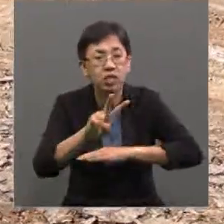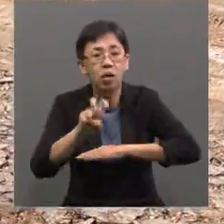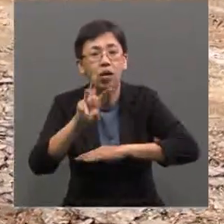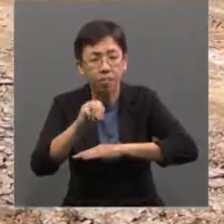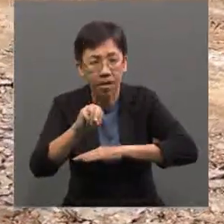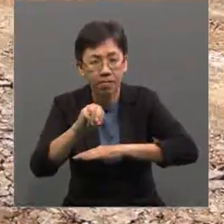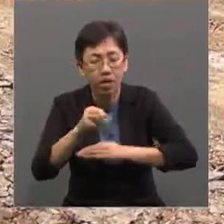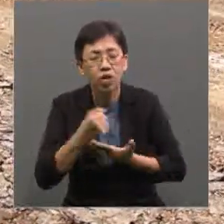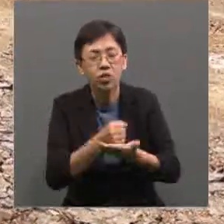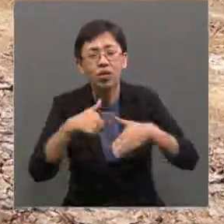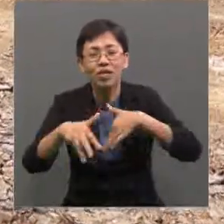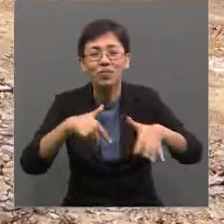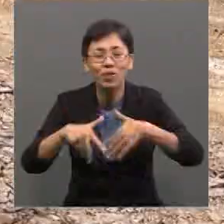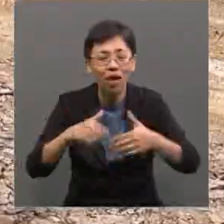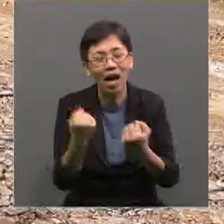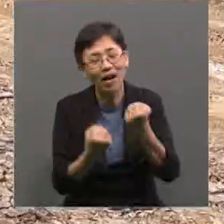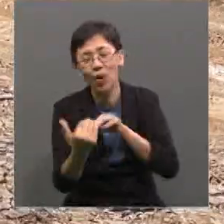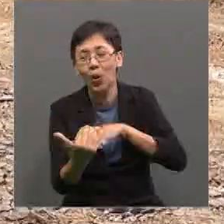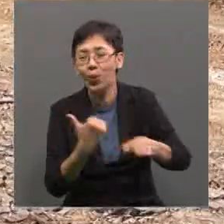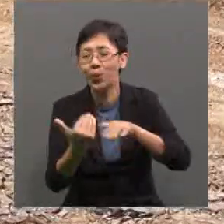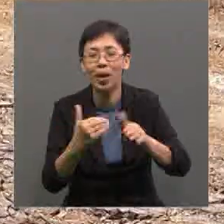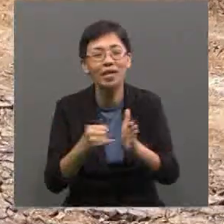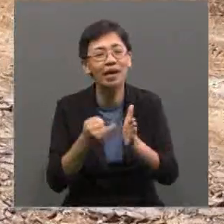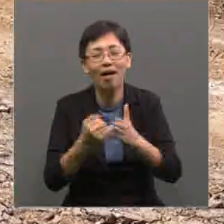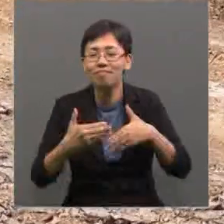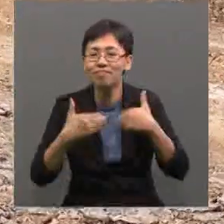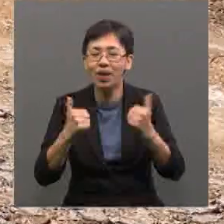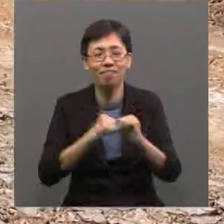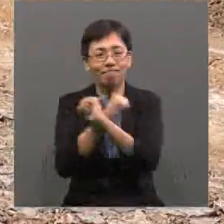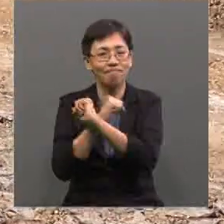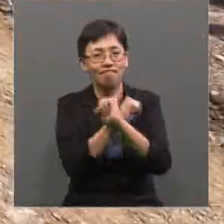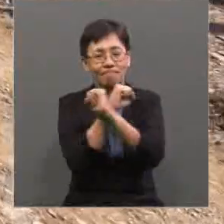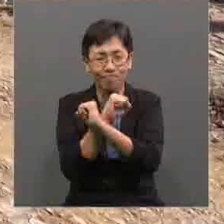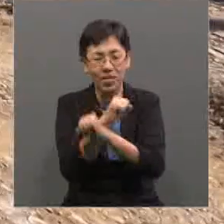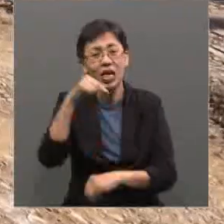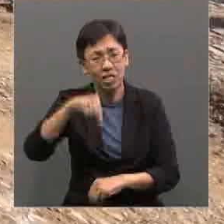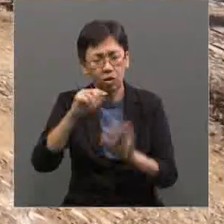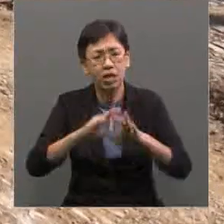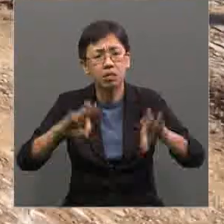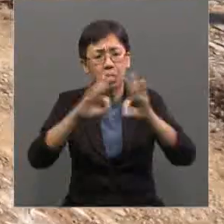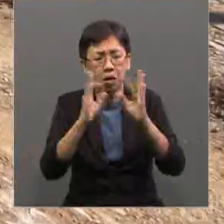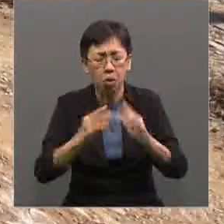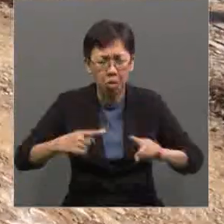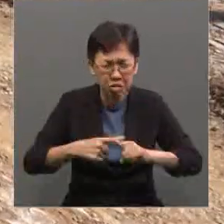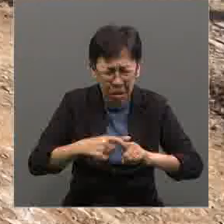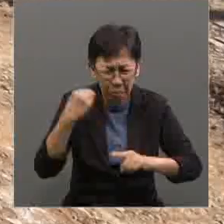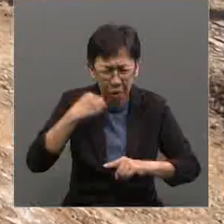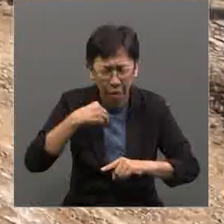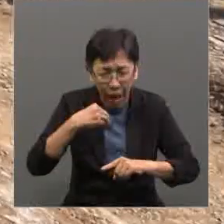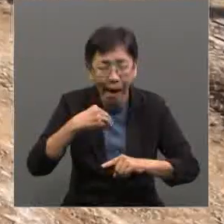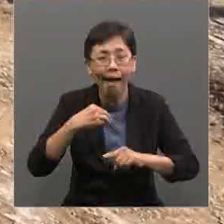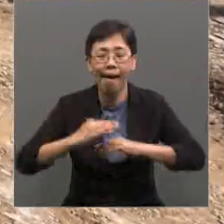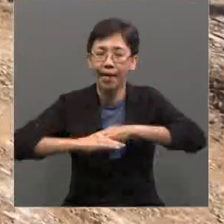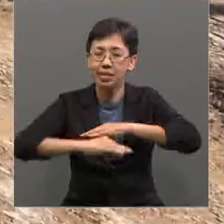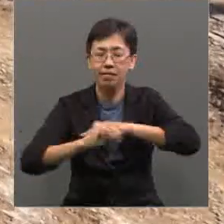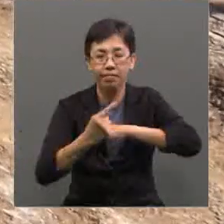200เมตรซึ่งช่วยให้ชาวบ้านเนี่ยได้สัญจรไปมาอย่างสะดวกและที่สำคัญคือปลอดภัยนะตรงนี้สำคัญเพราะว่ามีคนบาดเจ็บมาแล้วนะคะอย่างที่